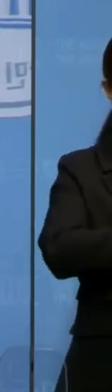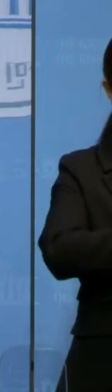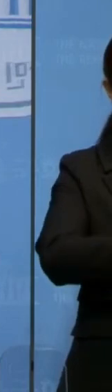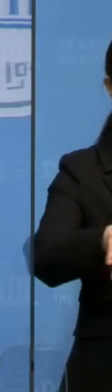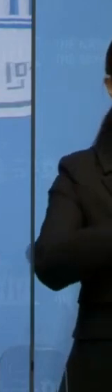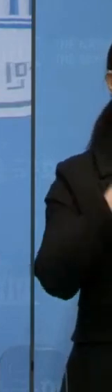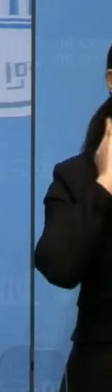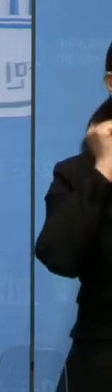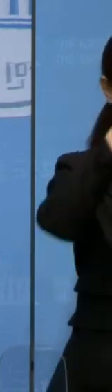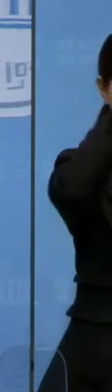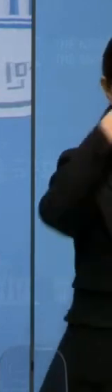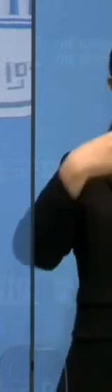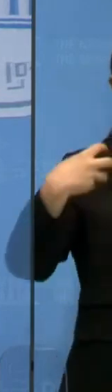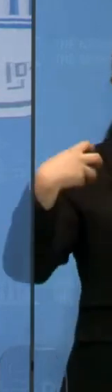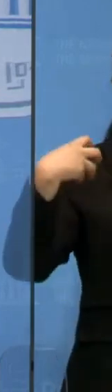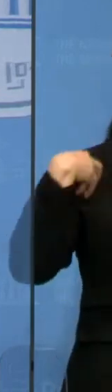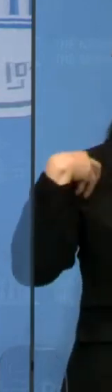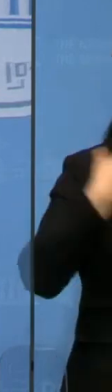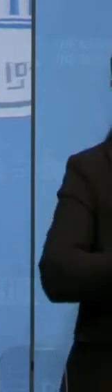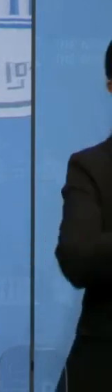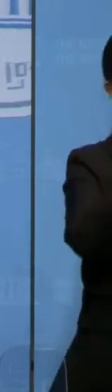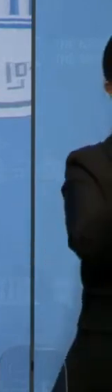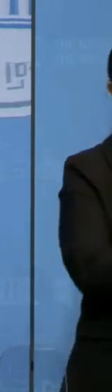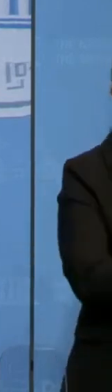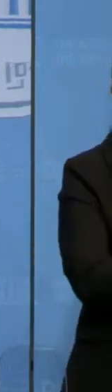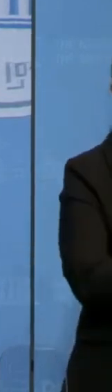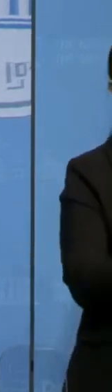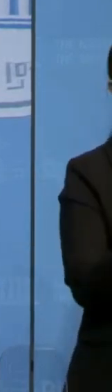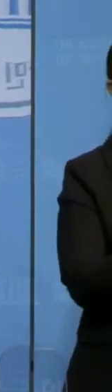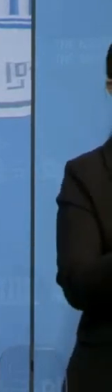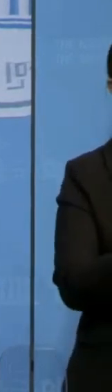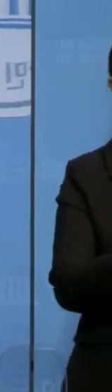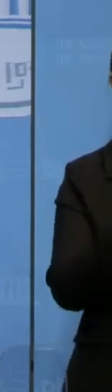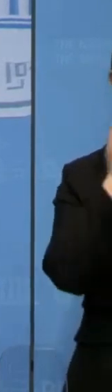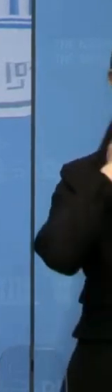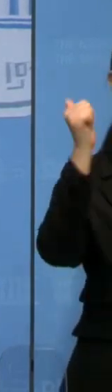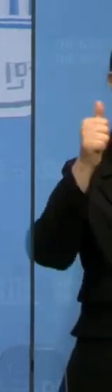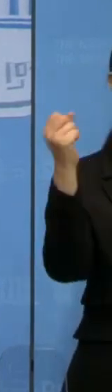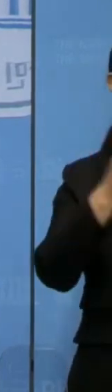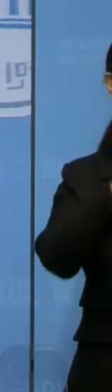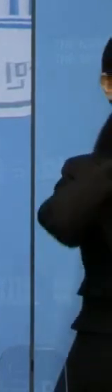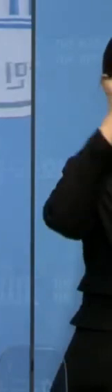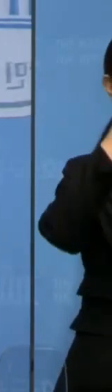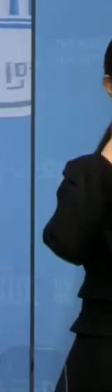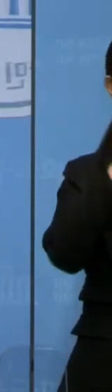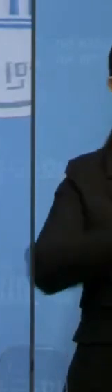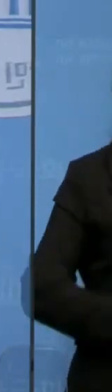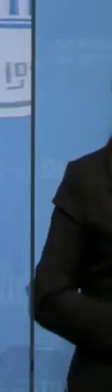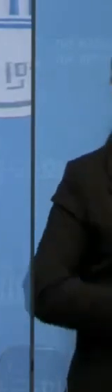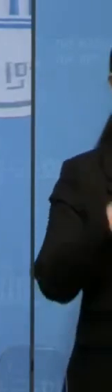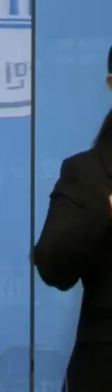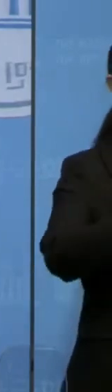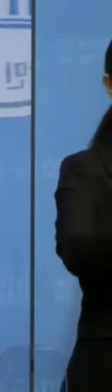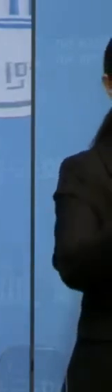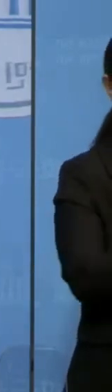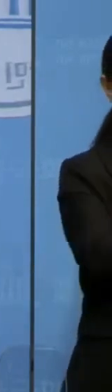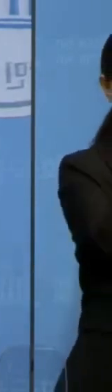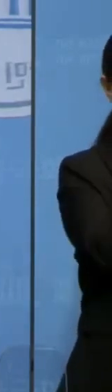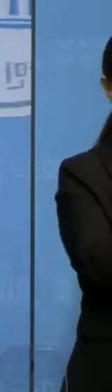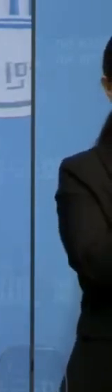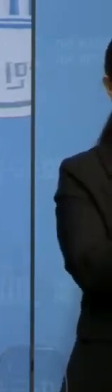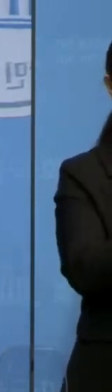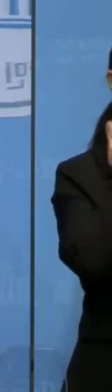정권 재창출 입니다 셋째 당이 중심이 되어 회선을 치르게 씁니다